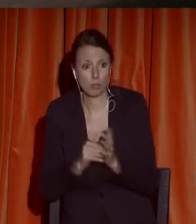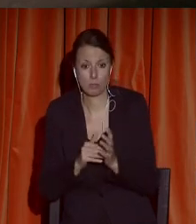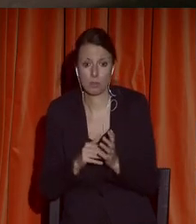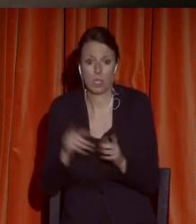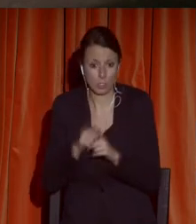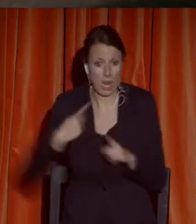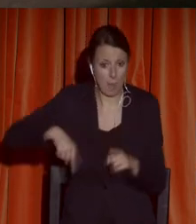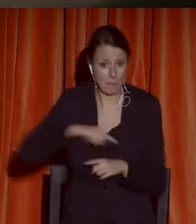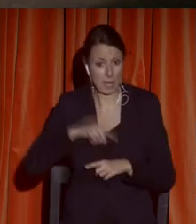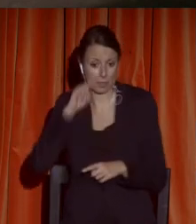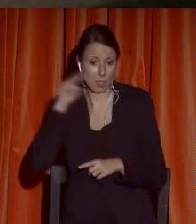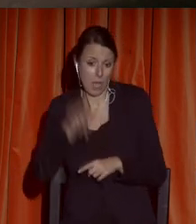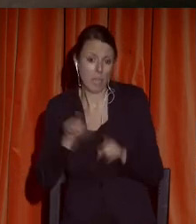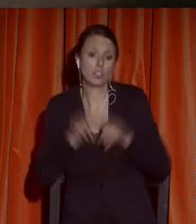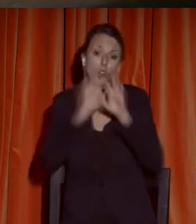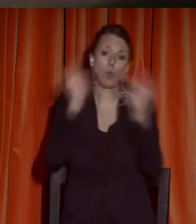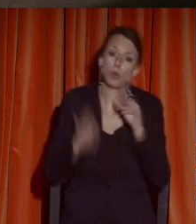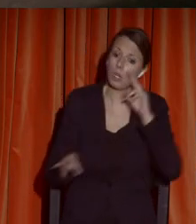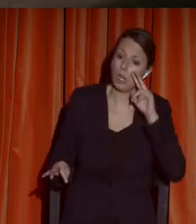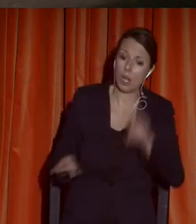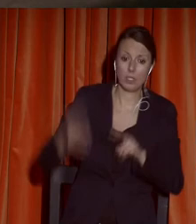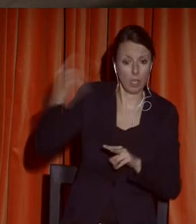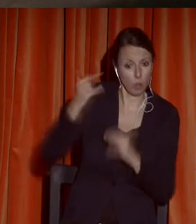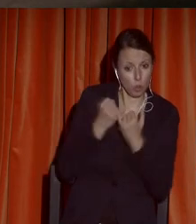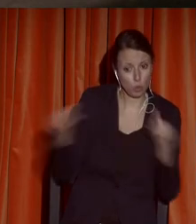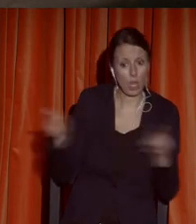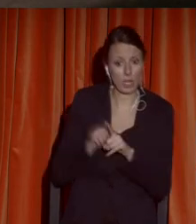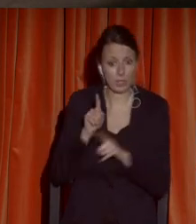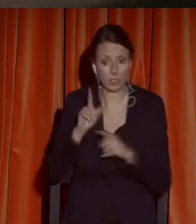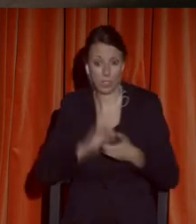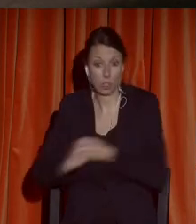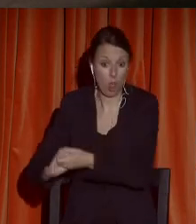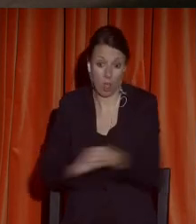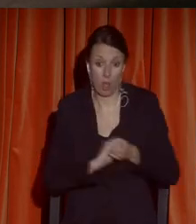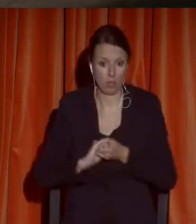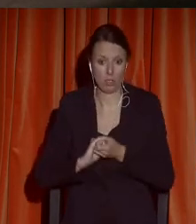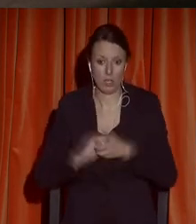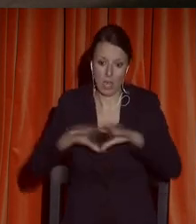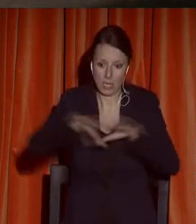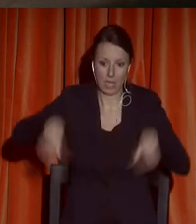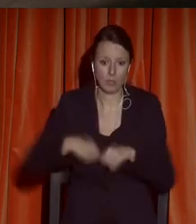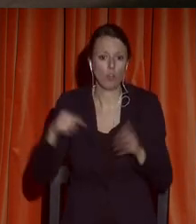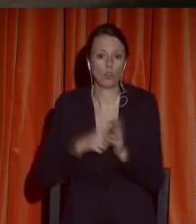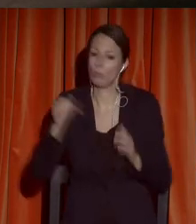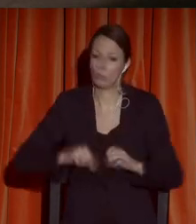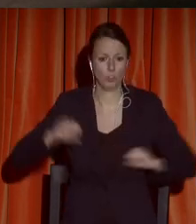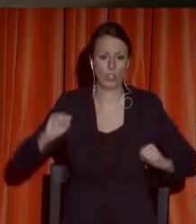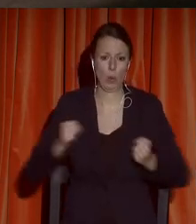z punktu widzenia tych zagrożeń i też w kontekście wspólnotowości, to jest działanie ponad